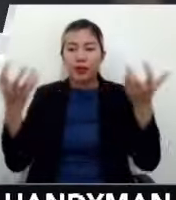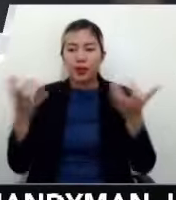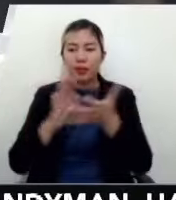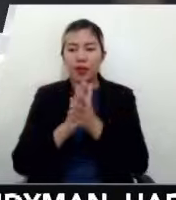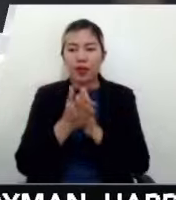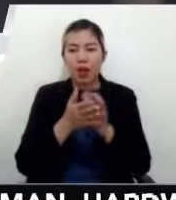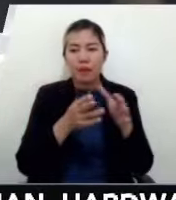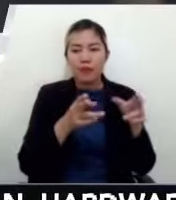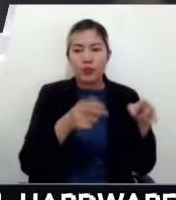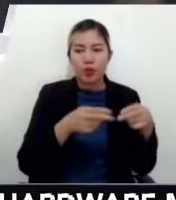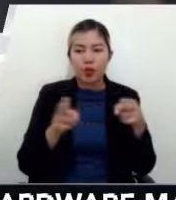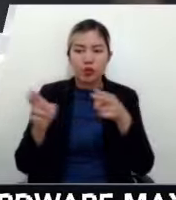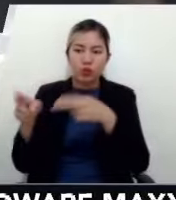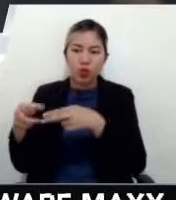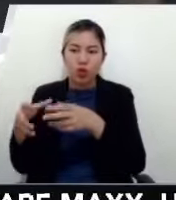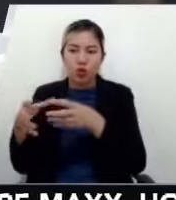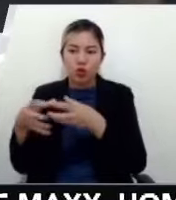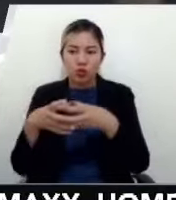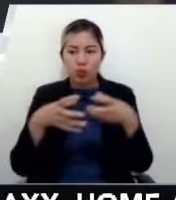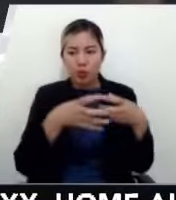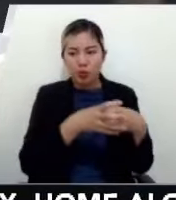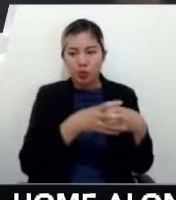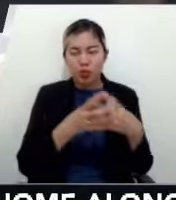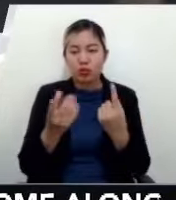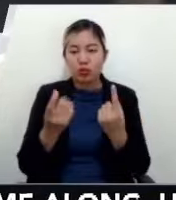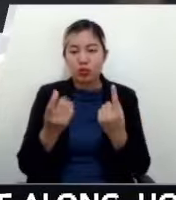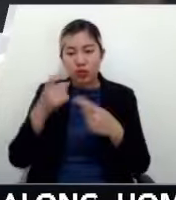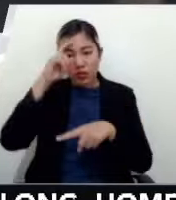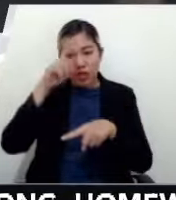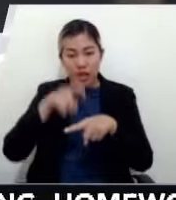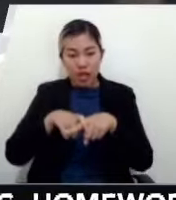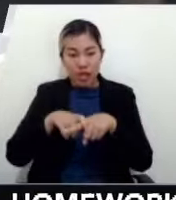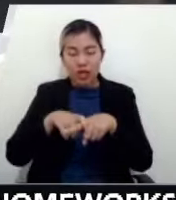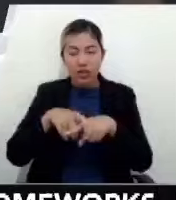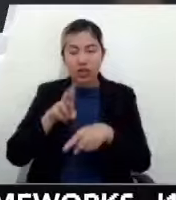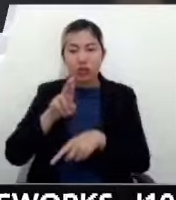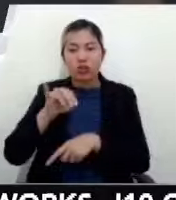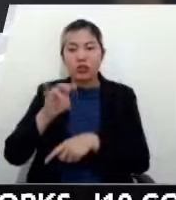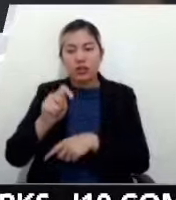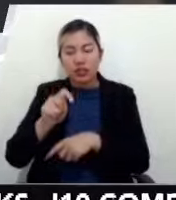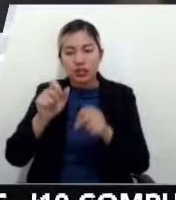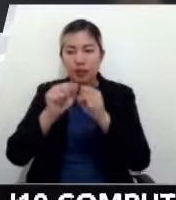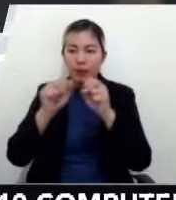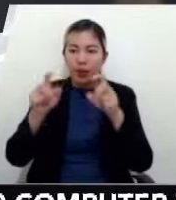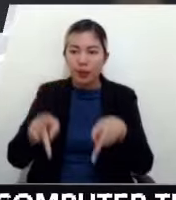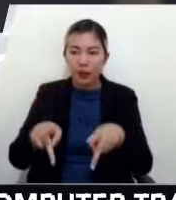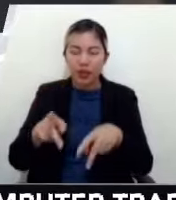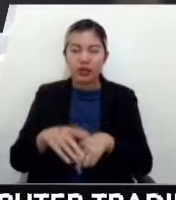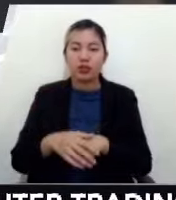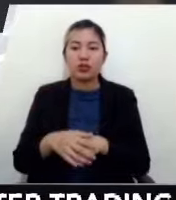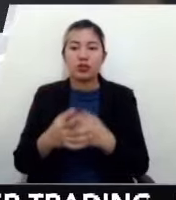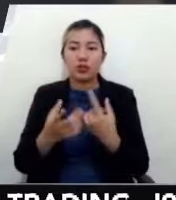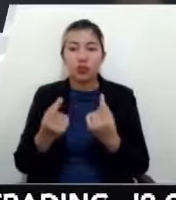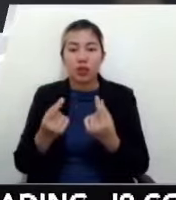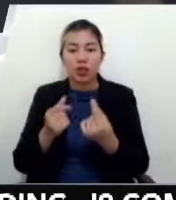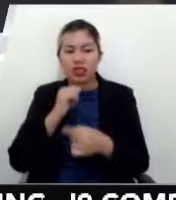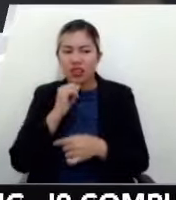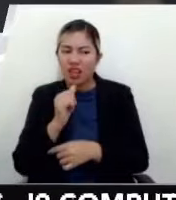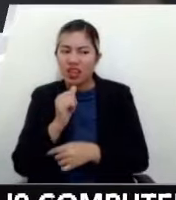ng residential units, apartments, no, para hindi mahalata na Pogo